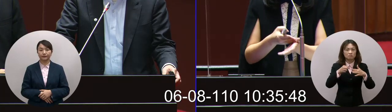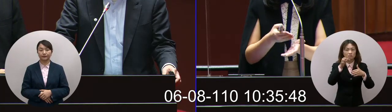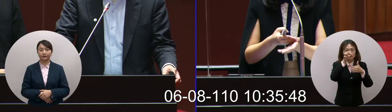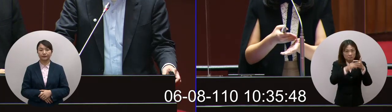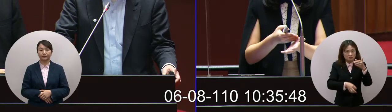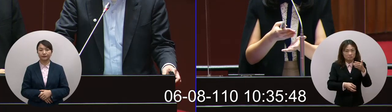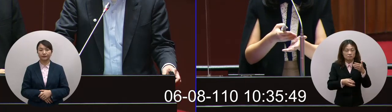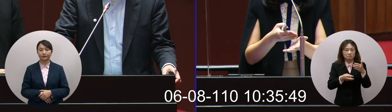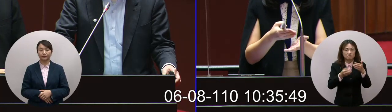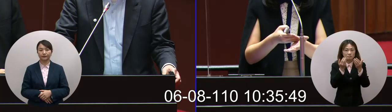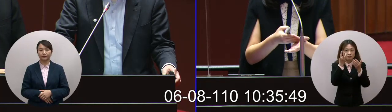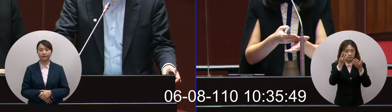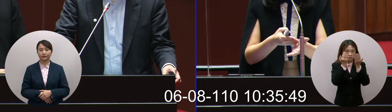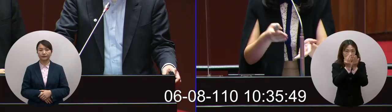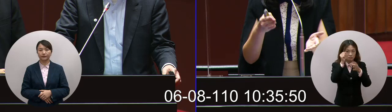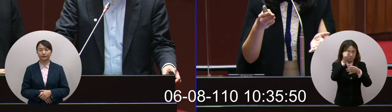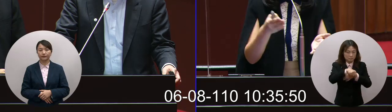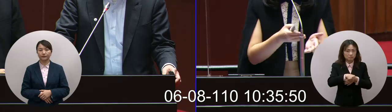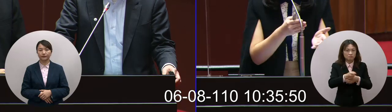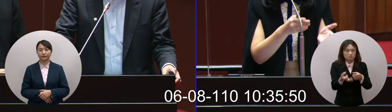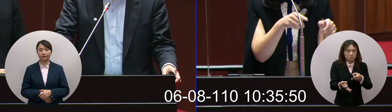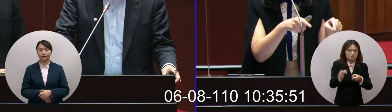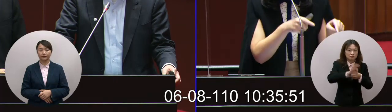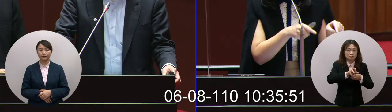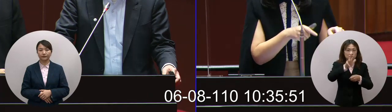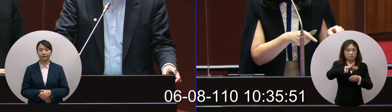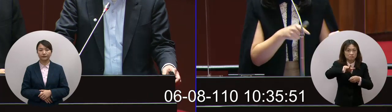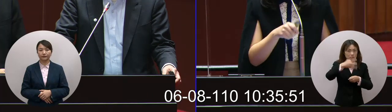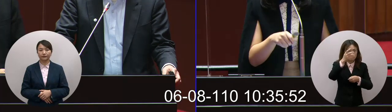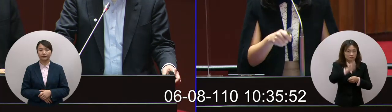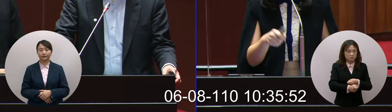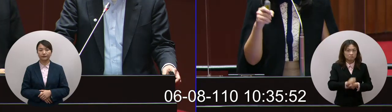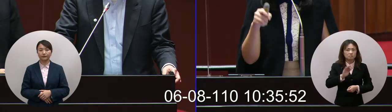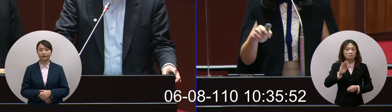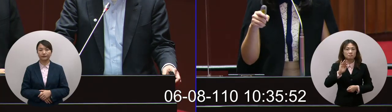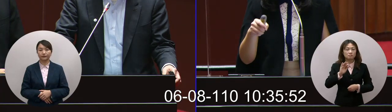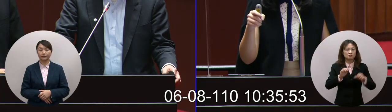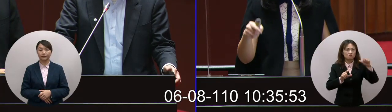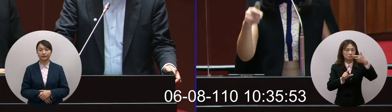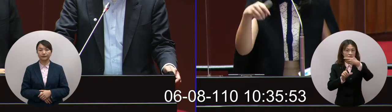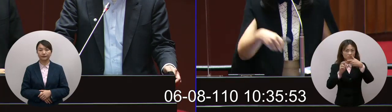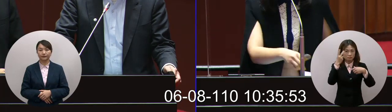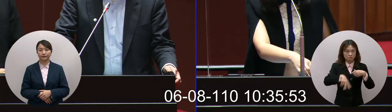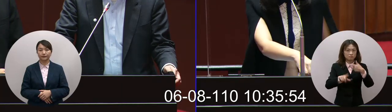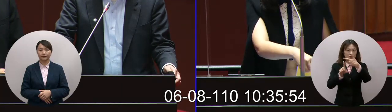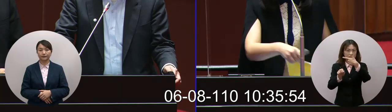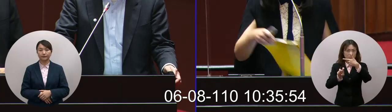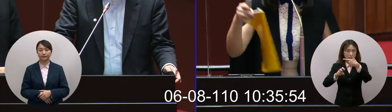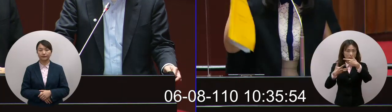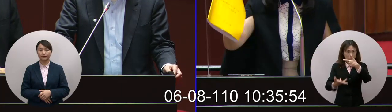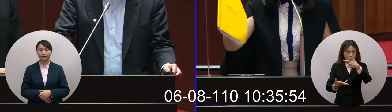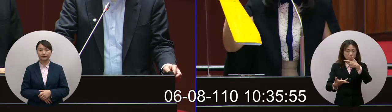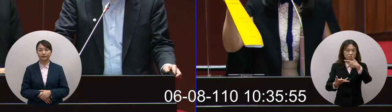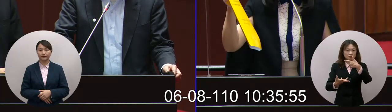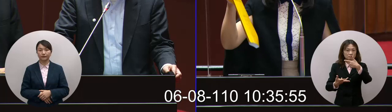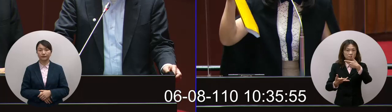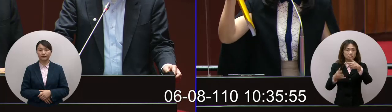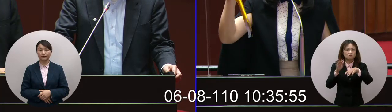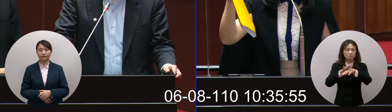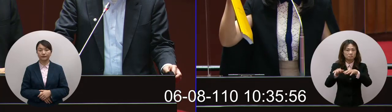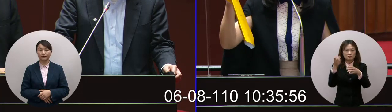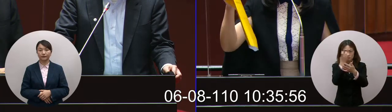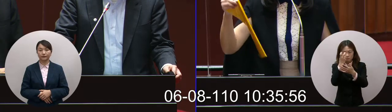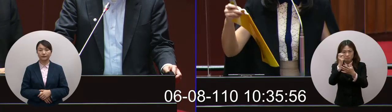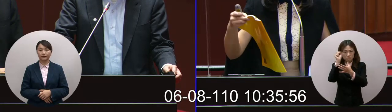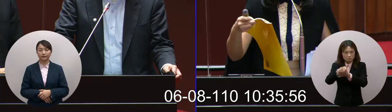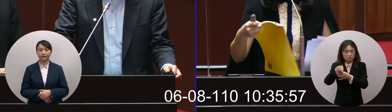加8400亿到预算账上限，你才6月18号我们立法院才会通过你们今天送来的预算书，你